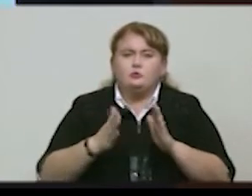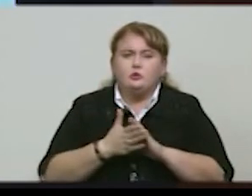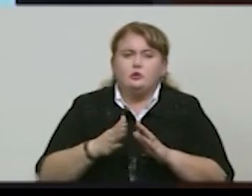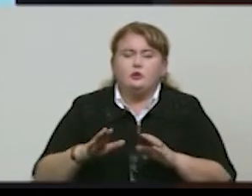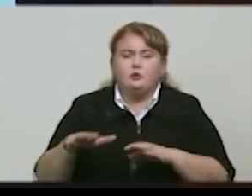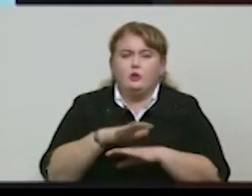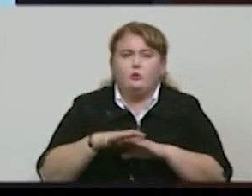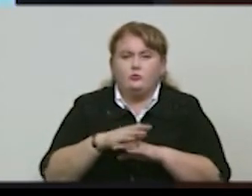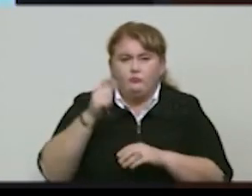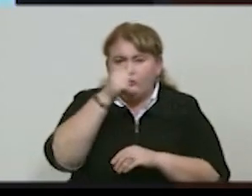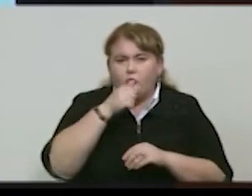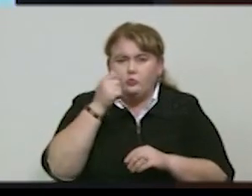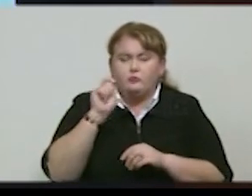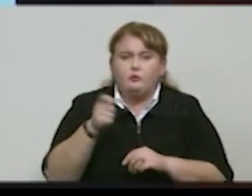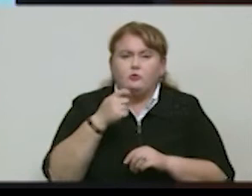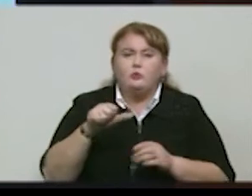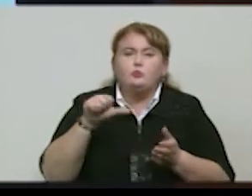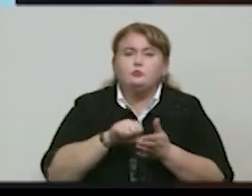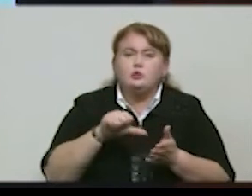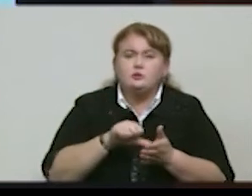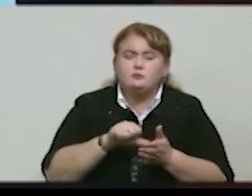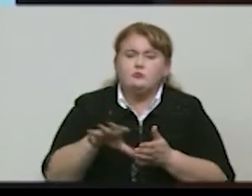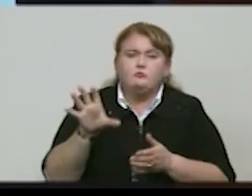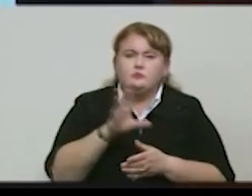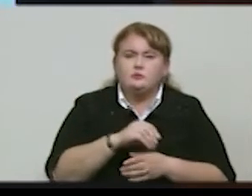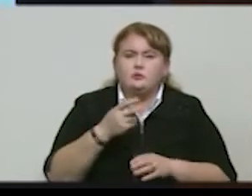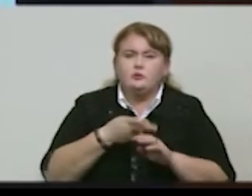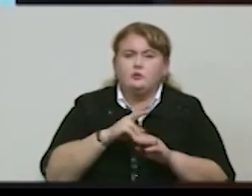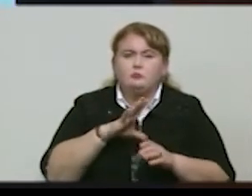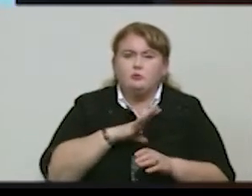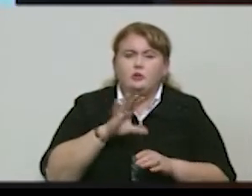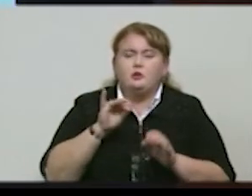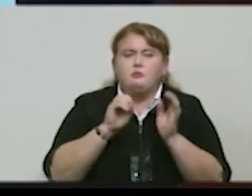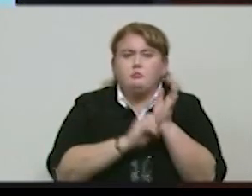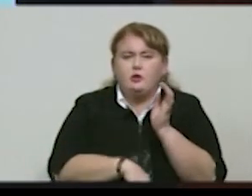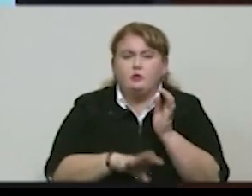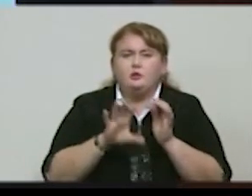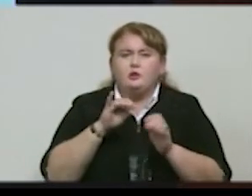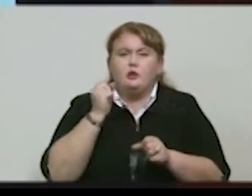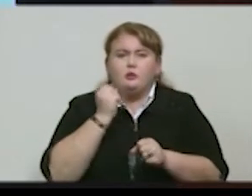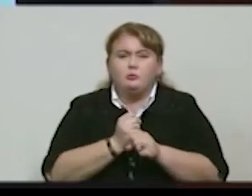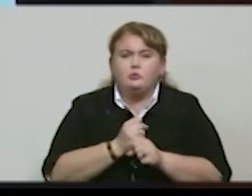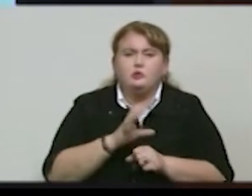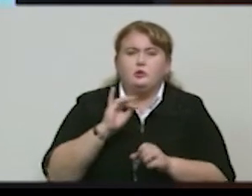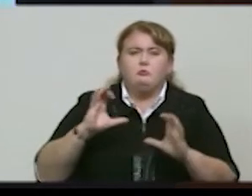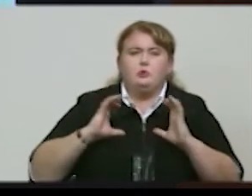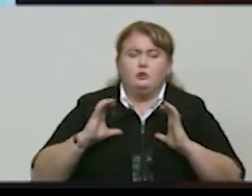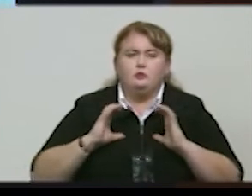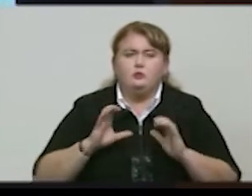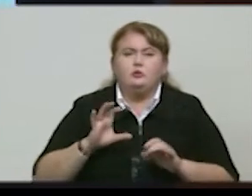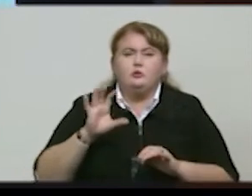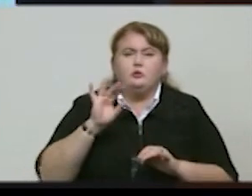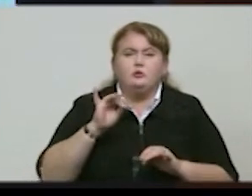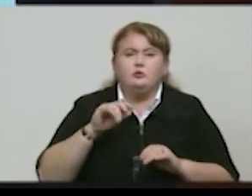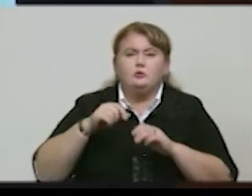годы войны. Участники участвовали все. Это были и бедняки, и рабочие, и баи, и